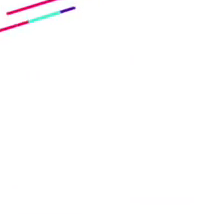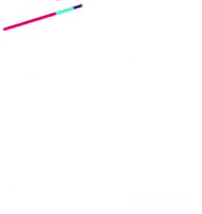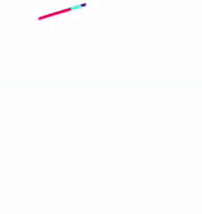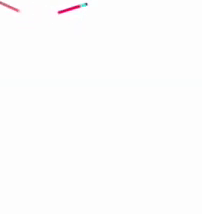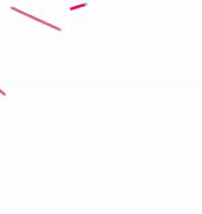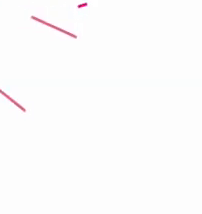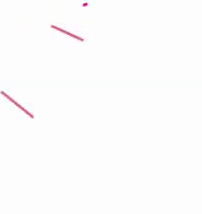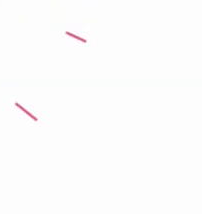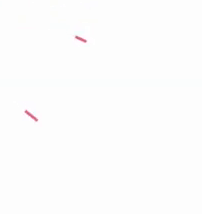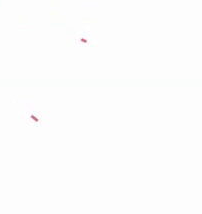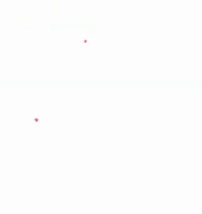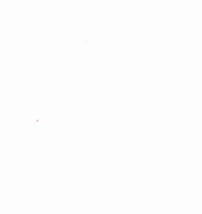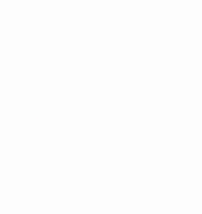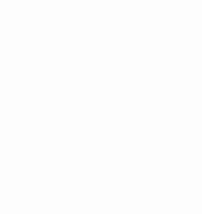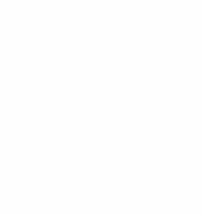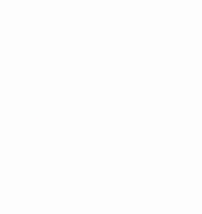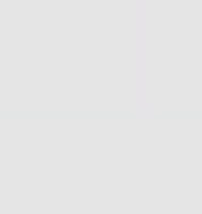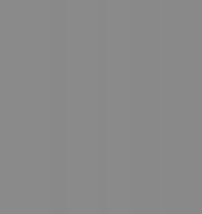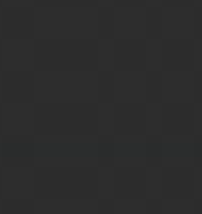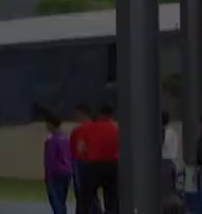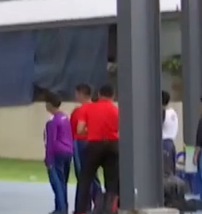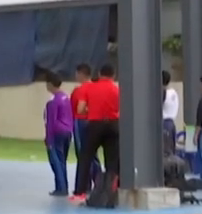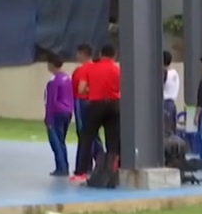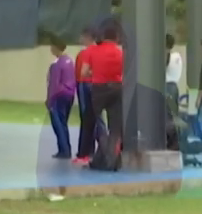Didik TV KPM.